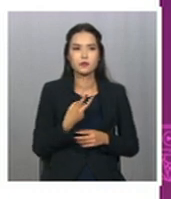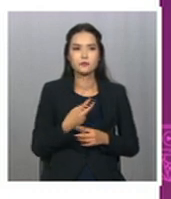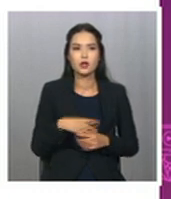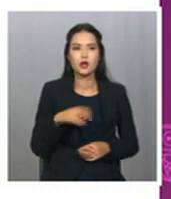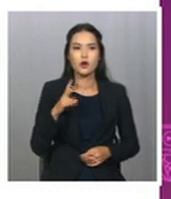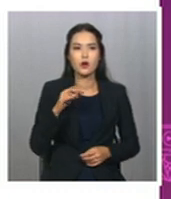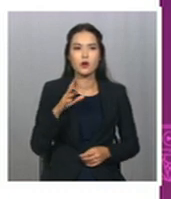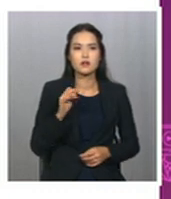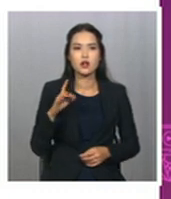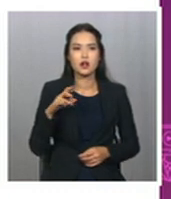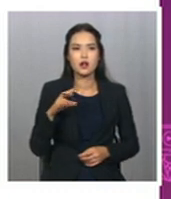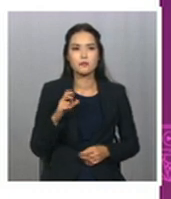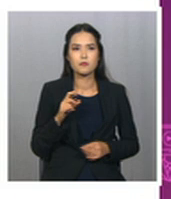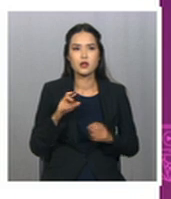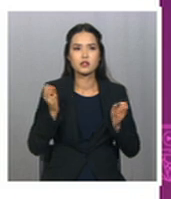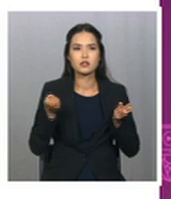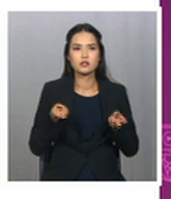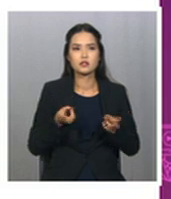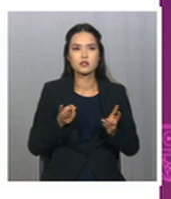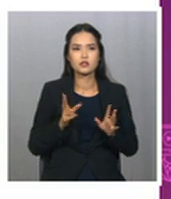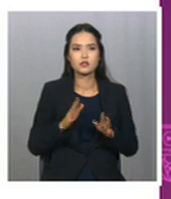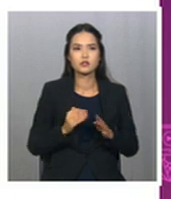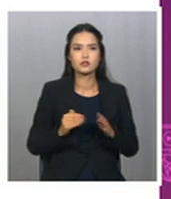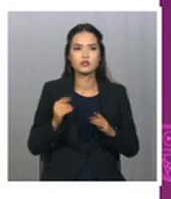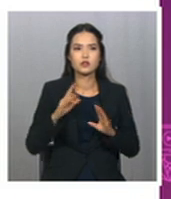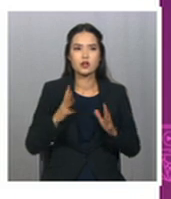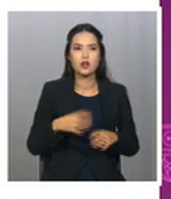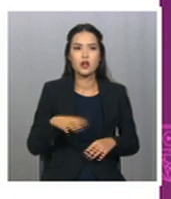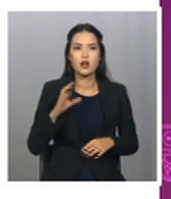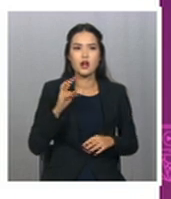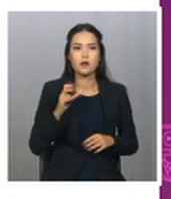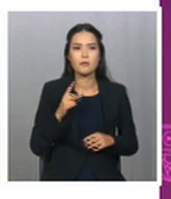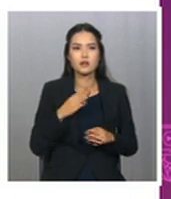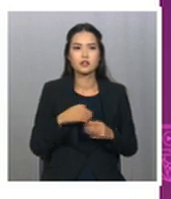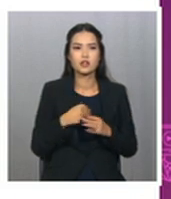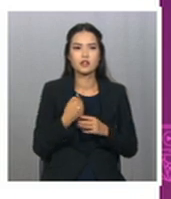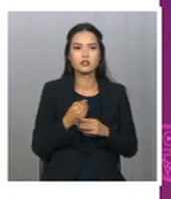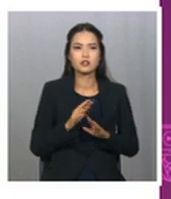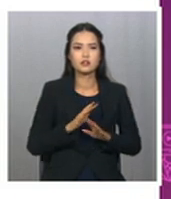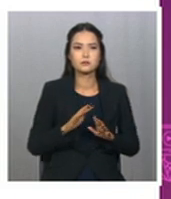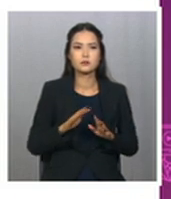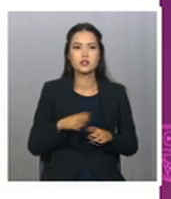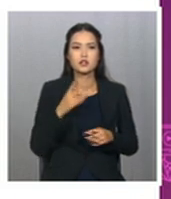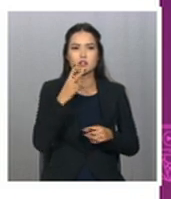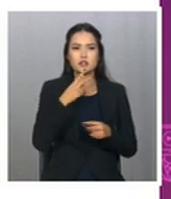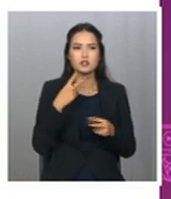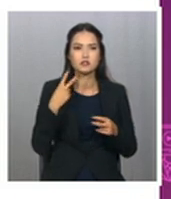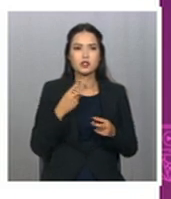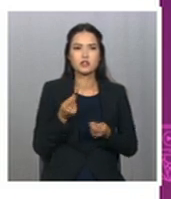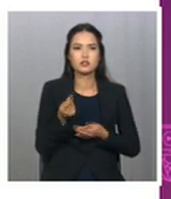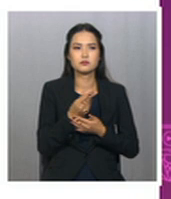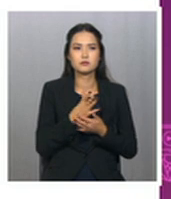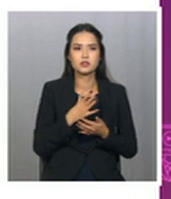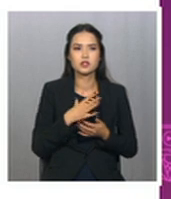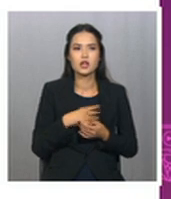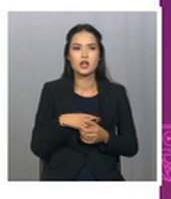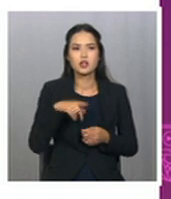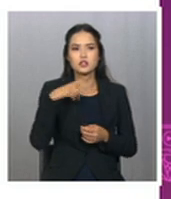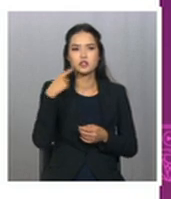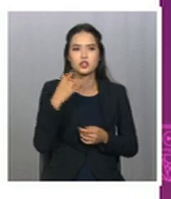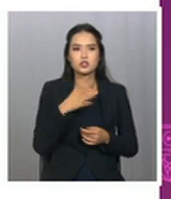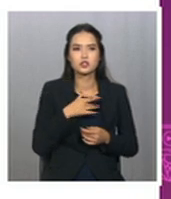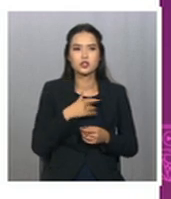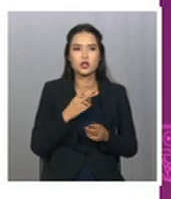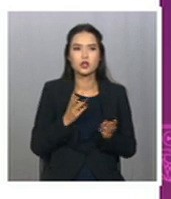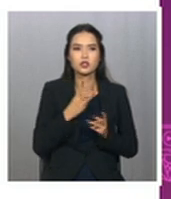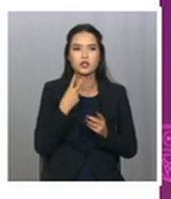қамқа трагедиясының үстіне шыққан соң, Абайдың тән жарасы ғана емес, жан жарасы бейнеленеді. Жас жүректі отқа